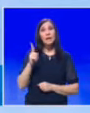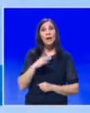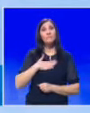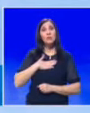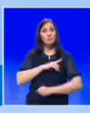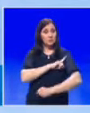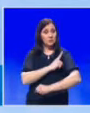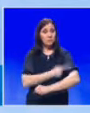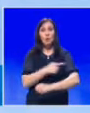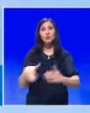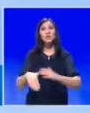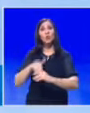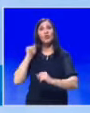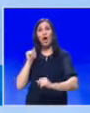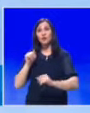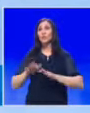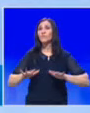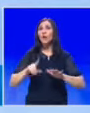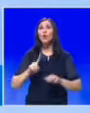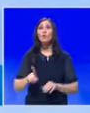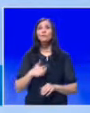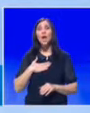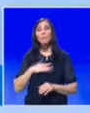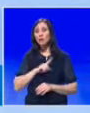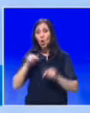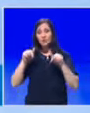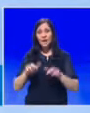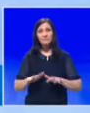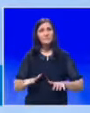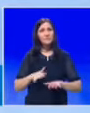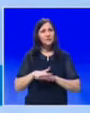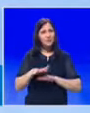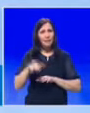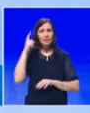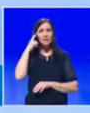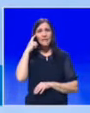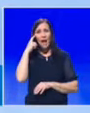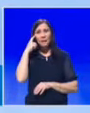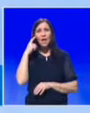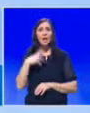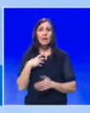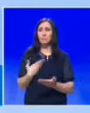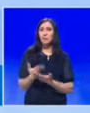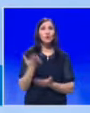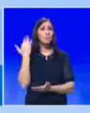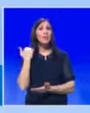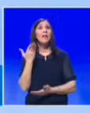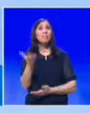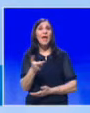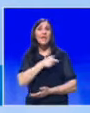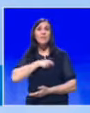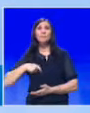имат смелостта да се откажат от влиянието, което са имали досега в системата. Знаете, ГЕРБ номинираха преди техния депутат